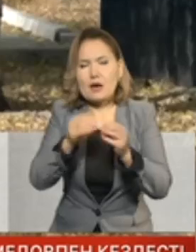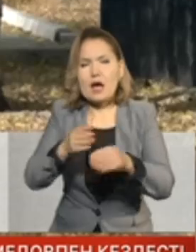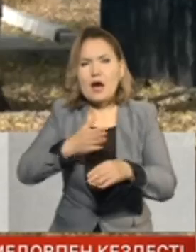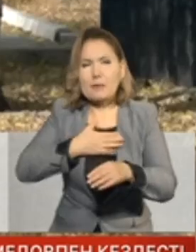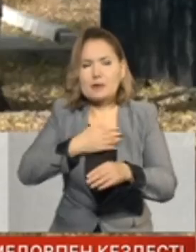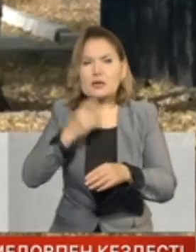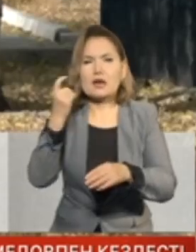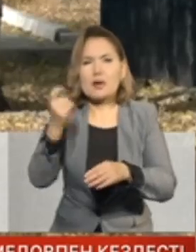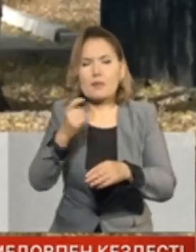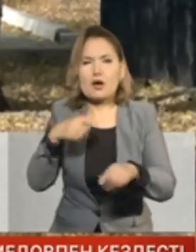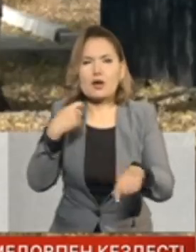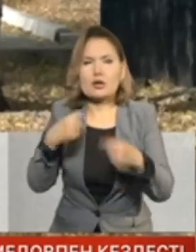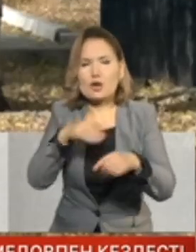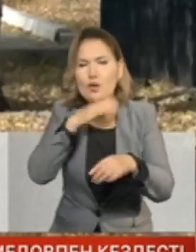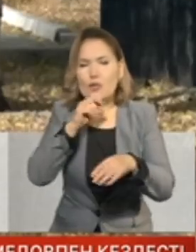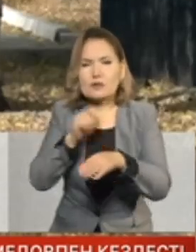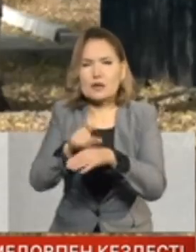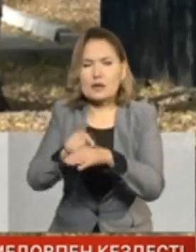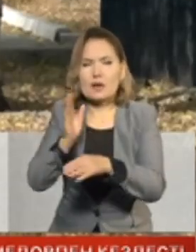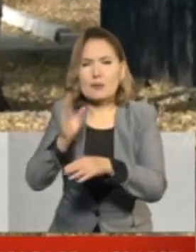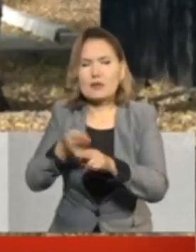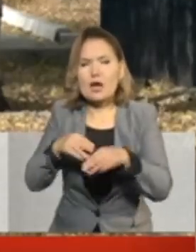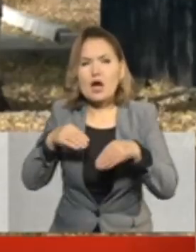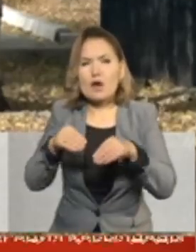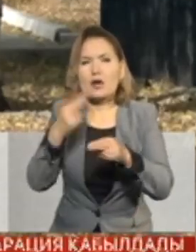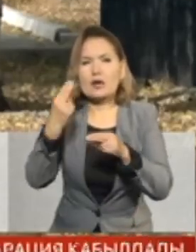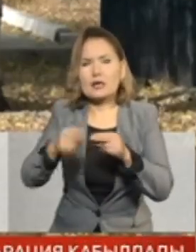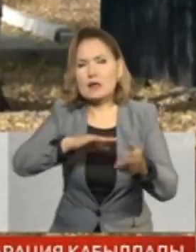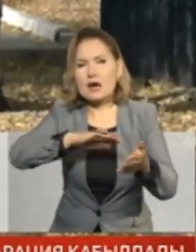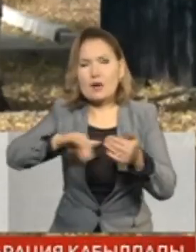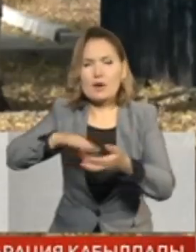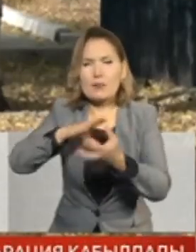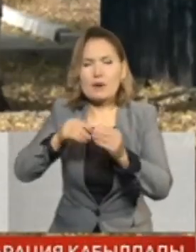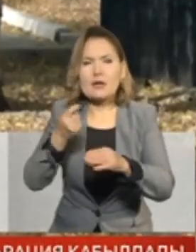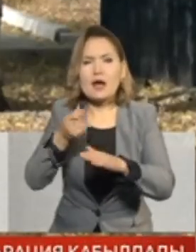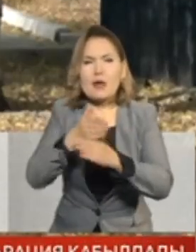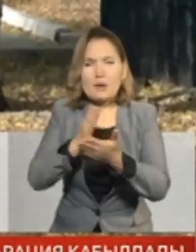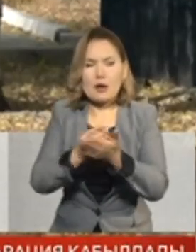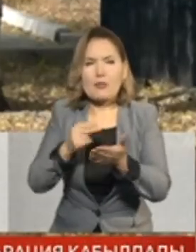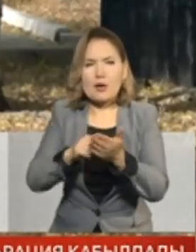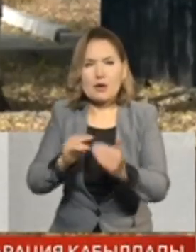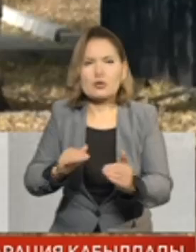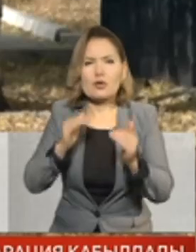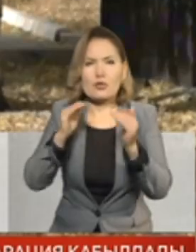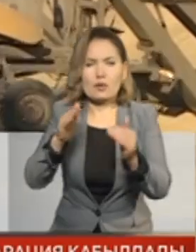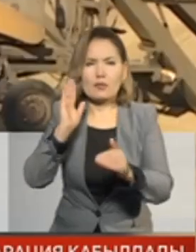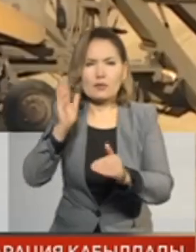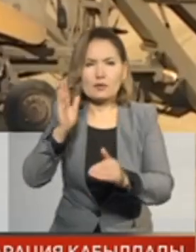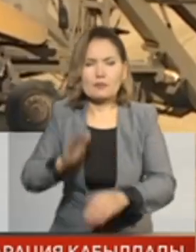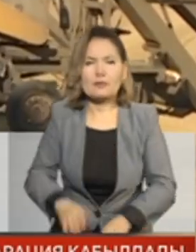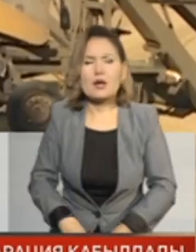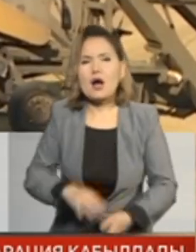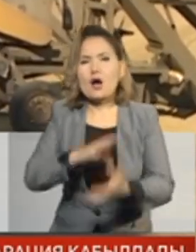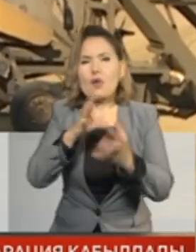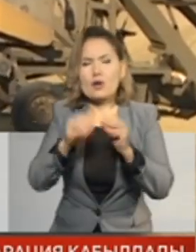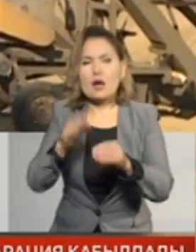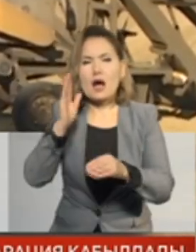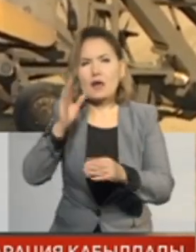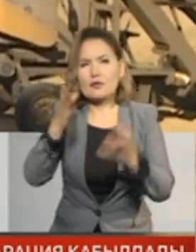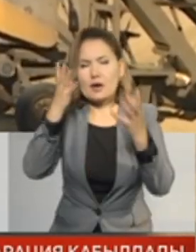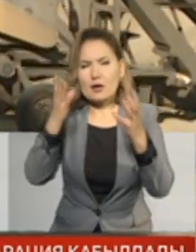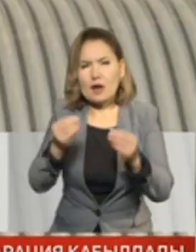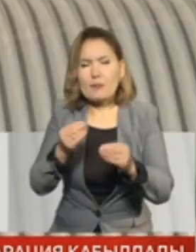біздің шаруалардың өніміне сұраныс артады. Орақ науқаны аяқталғаннан кейін бидайдың бағасы да тұрақталуы тиіс. Сондай-ақ алдағы